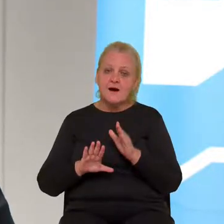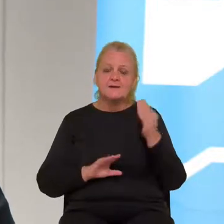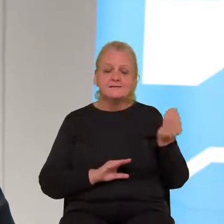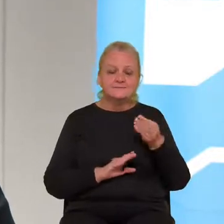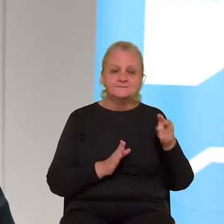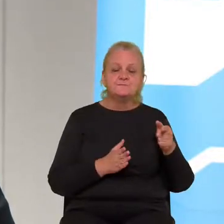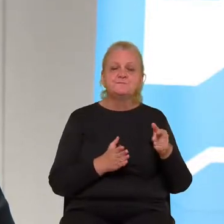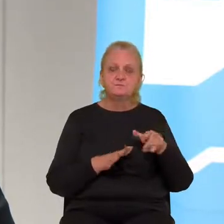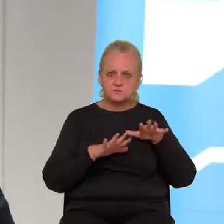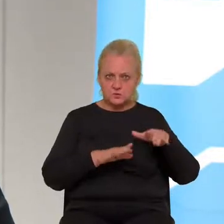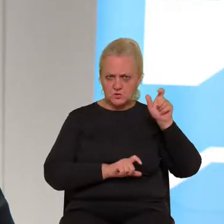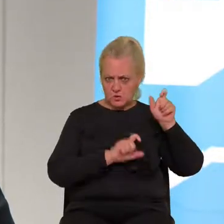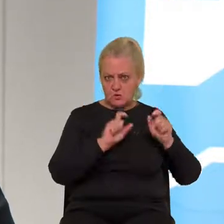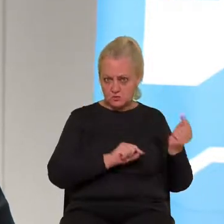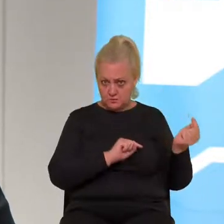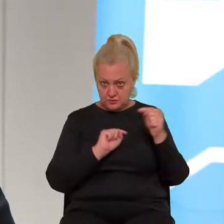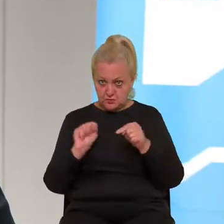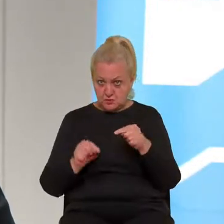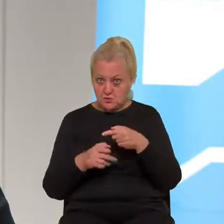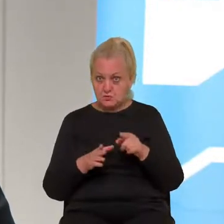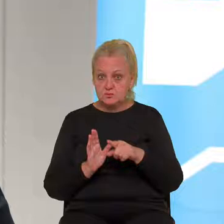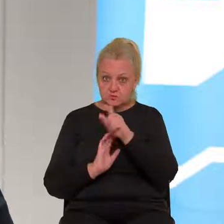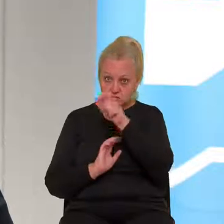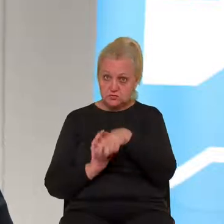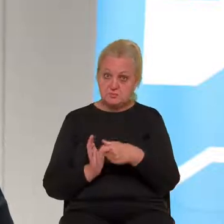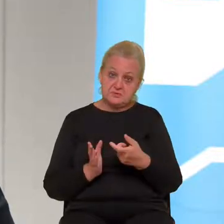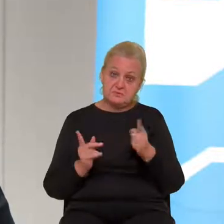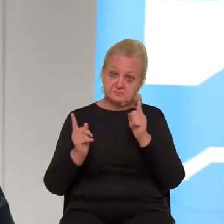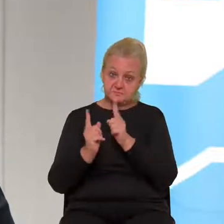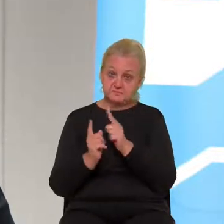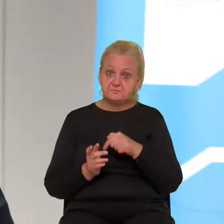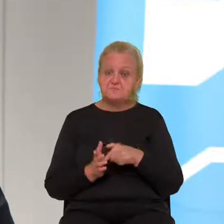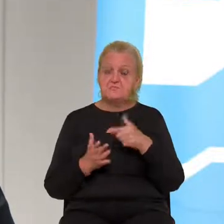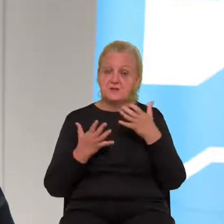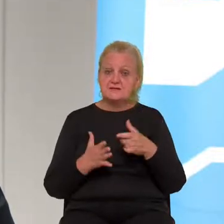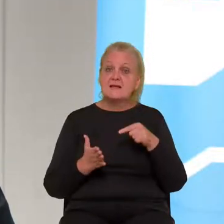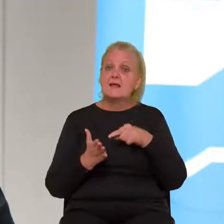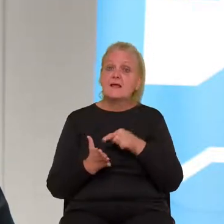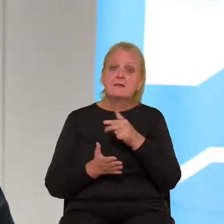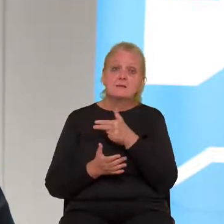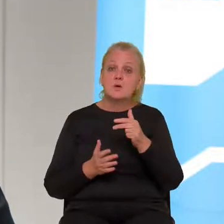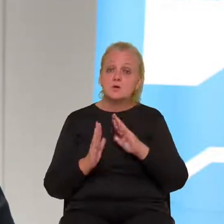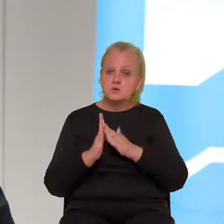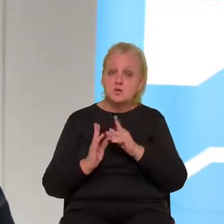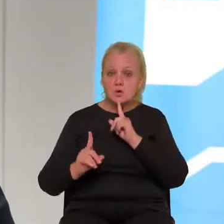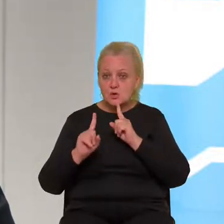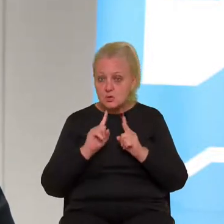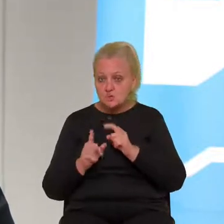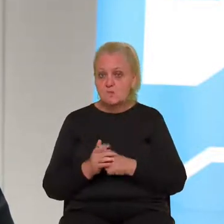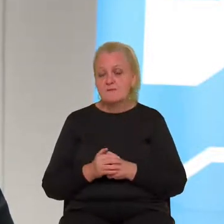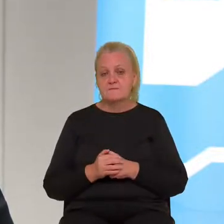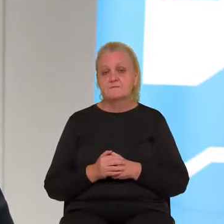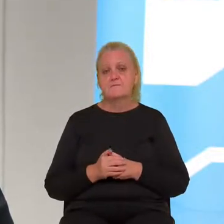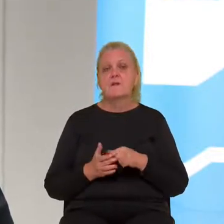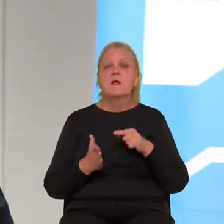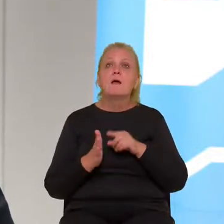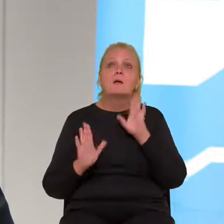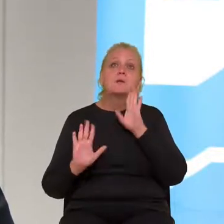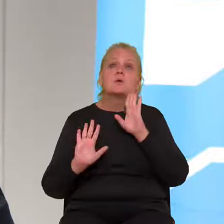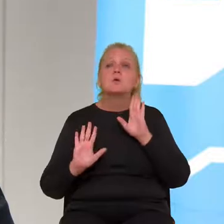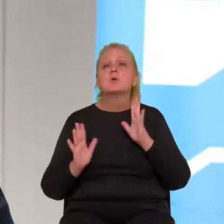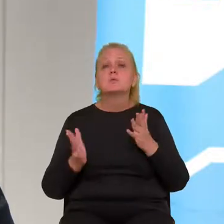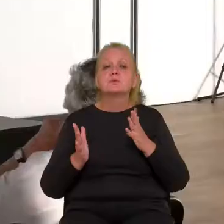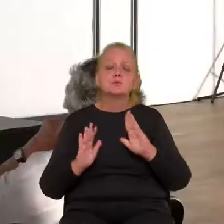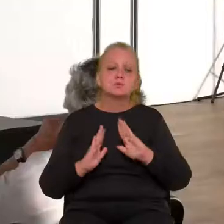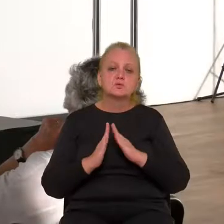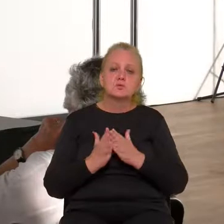ciebie dużo osób, które chcą wokół tej książki rozmawiać jako o książce